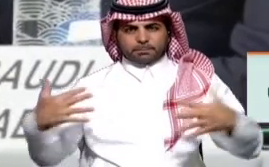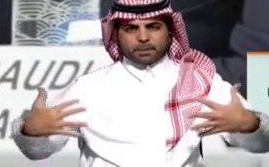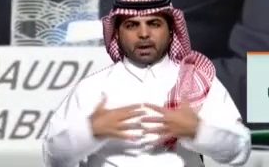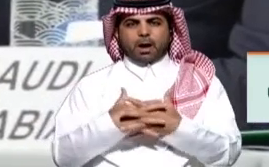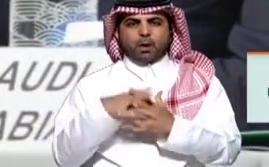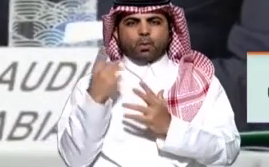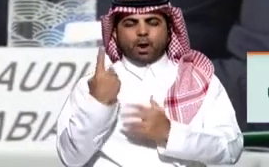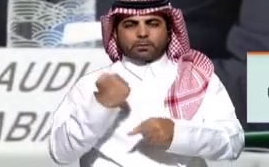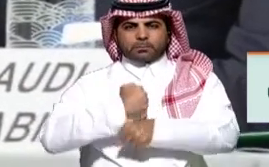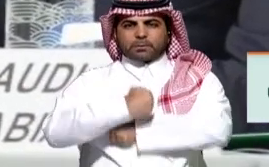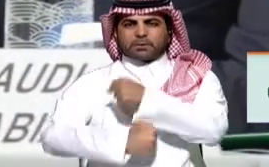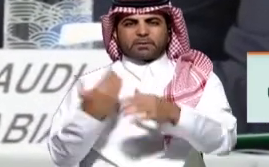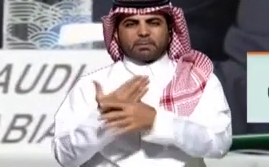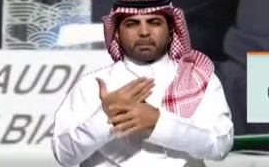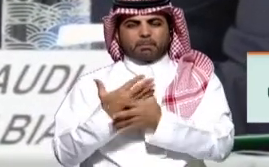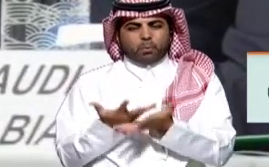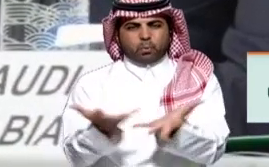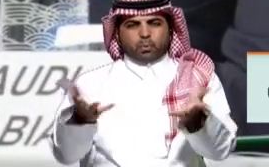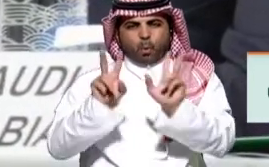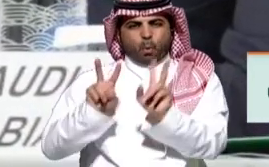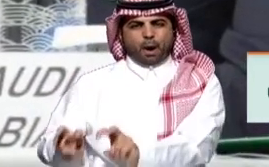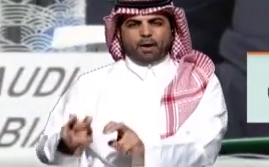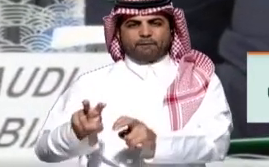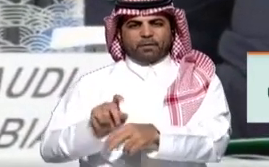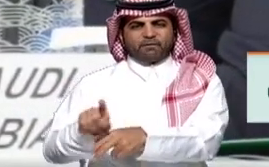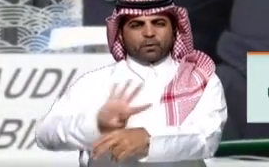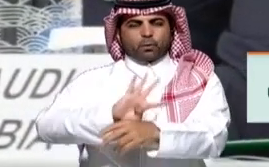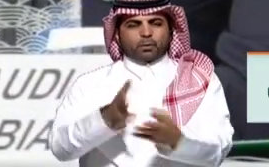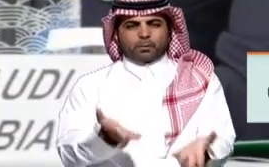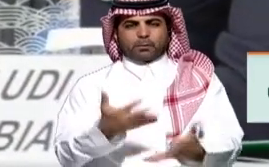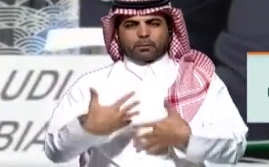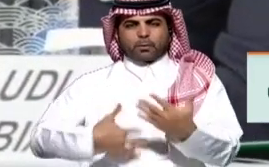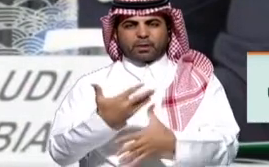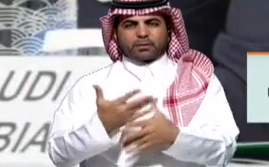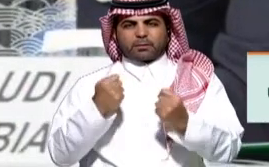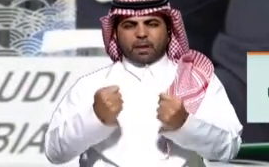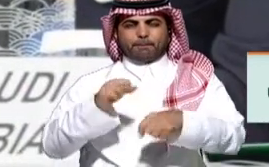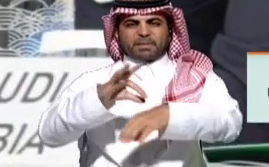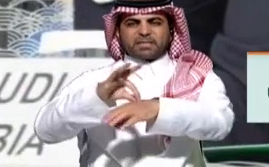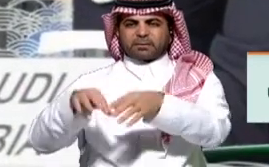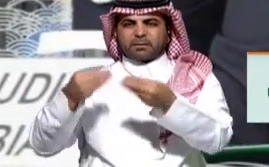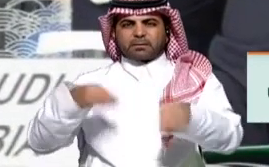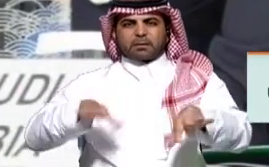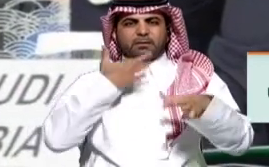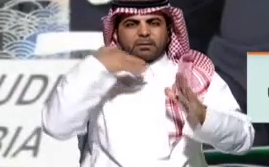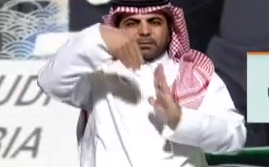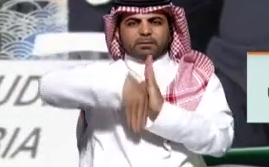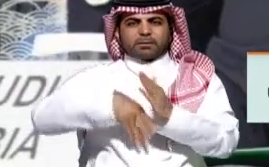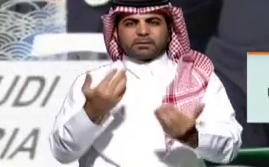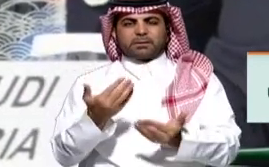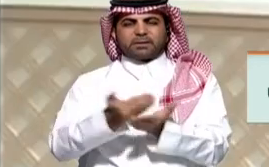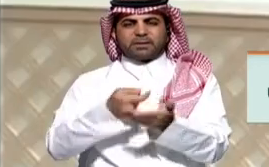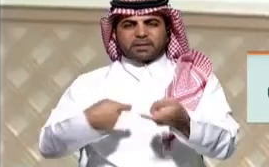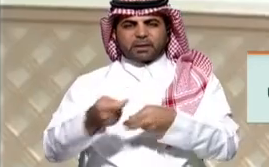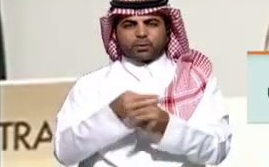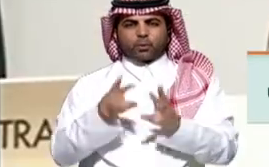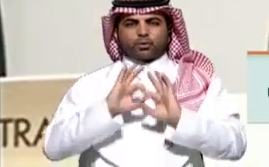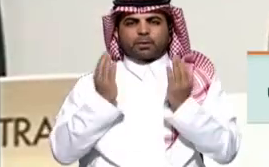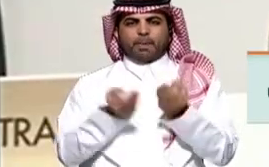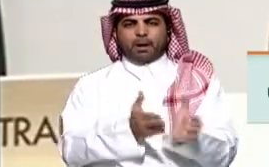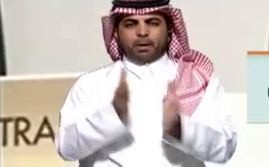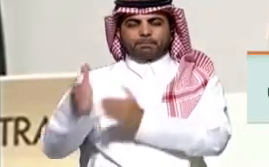الجهود لمواجهة انتشار الوباء وما يترتب عليه من آثار إنسانية واقتصادية واجتماعية.